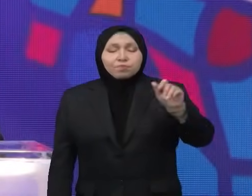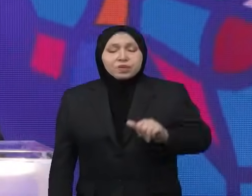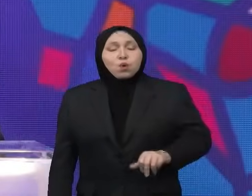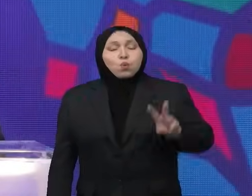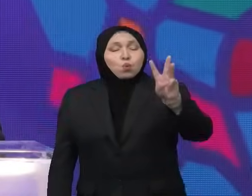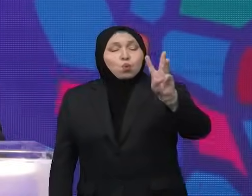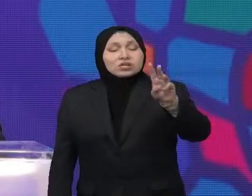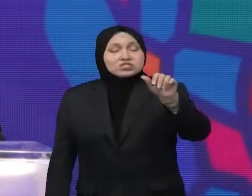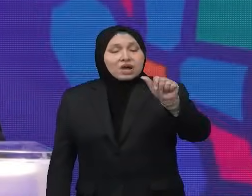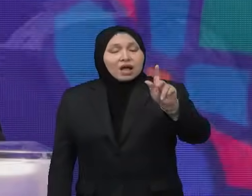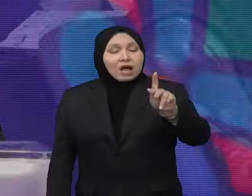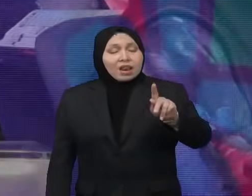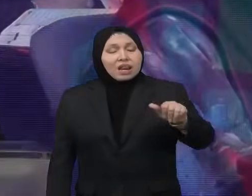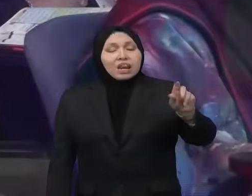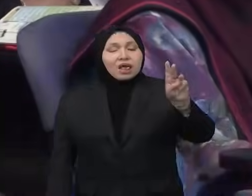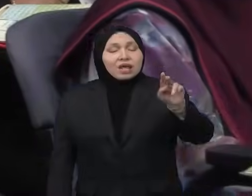نَصِيرًا